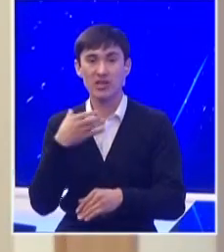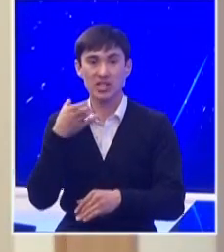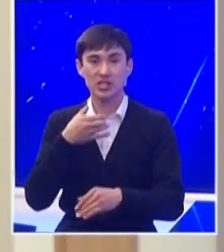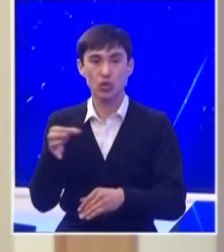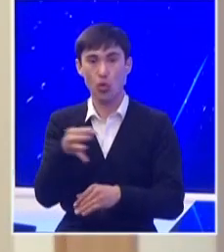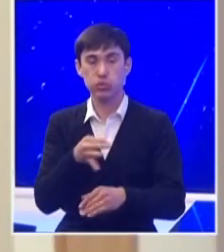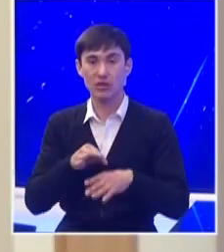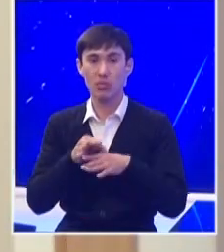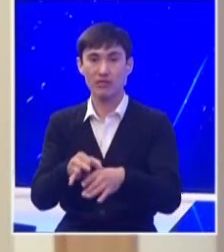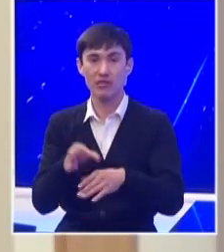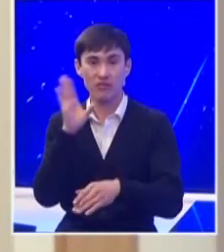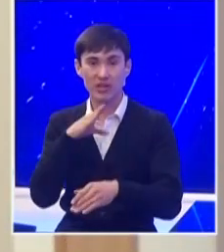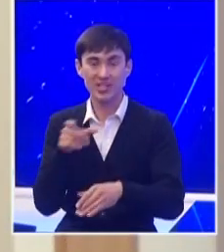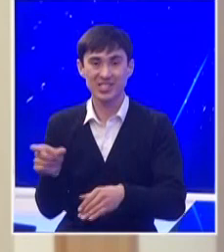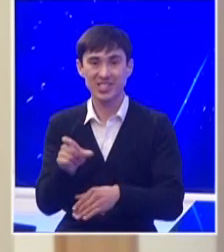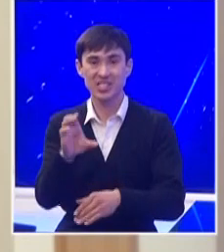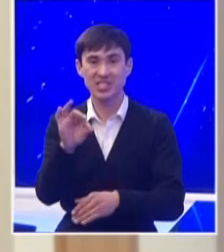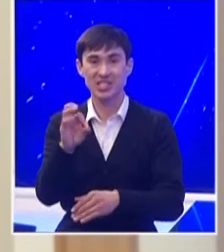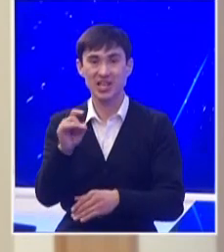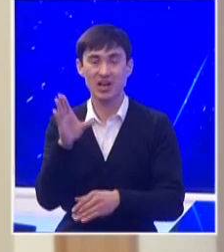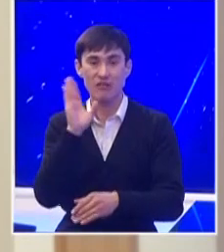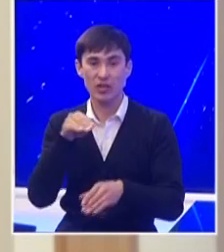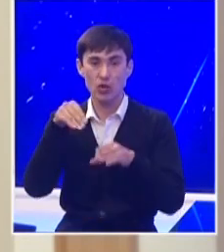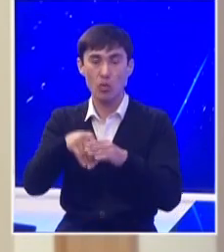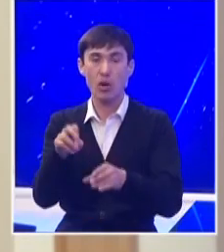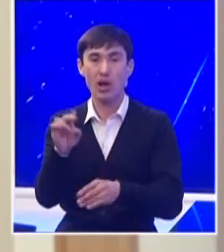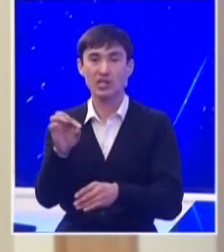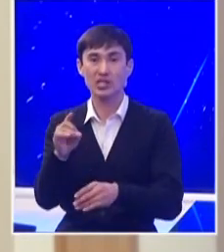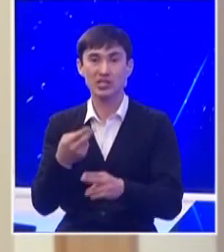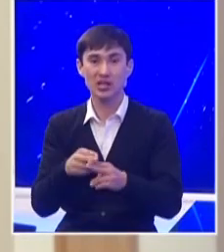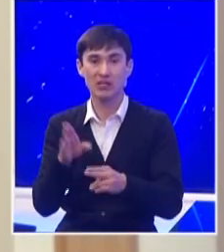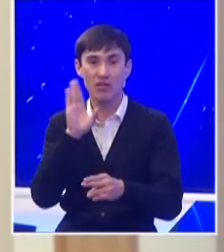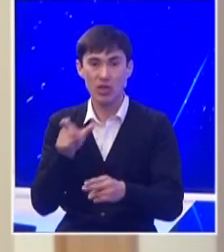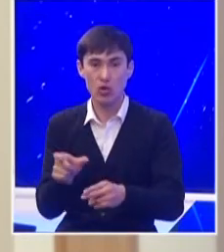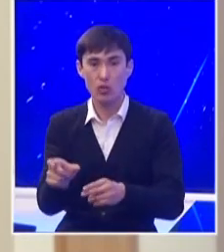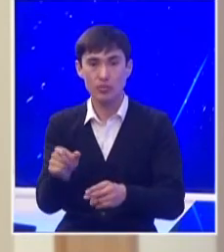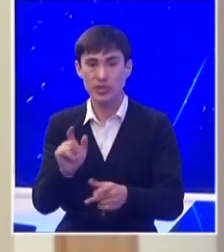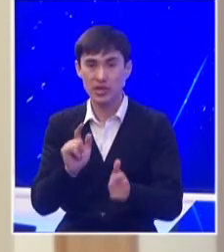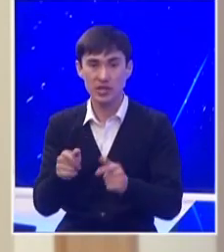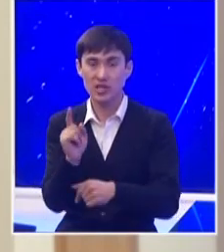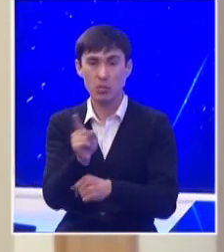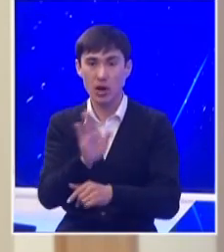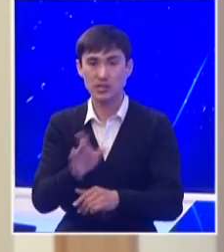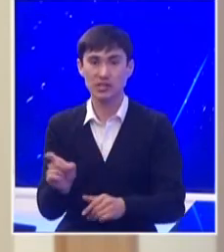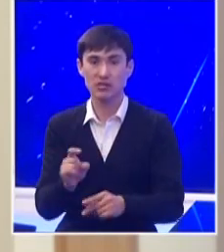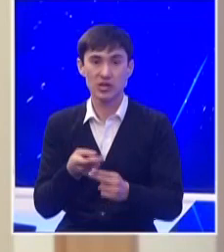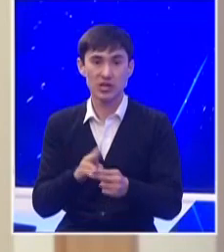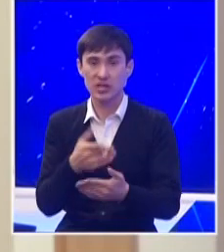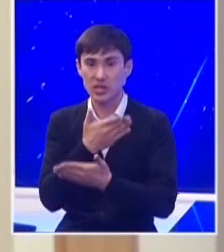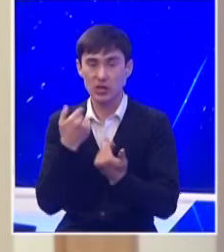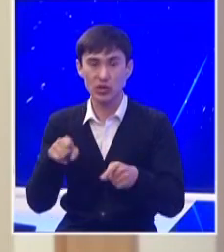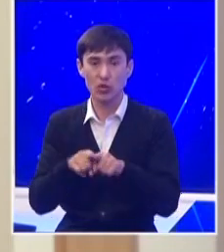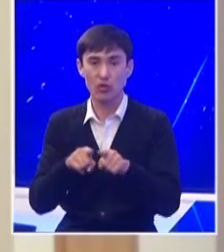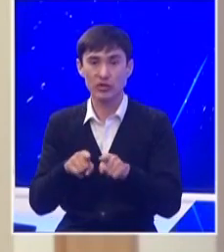это подведение воды из реки Сырдарья в водоем Карашаланск. Данный водоем не является рыбохозяйственным и не имеет